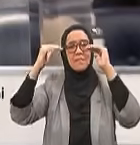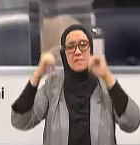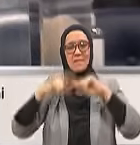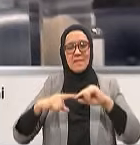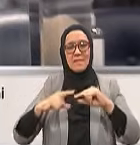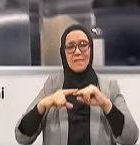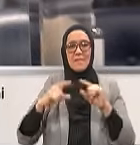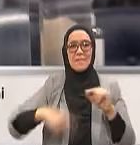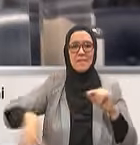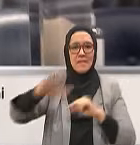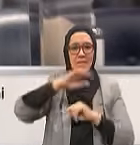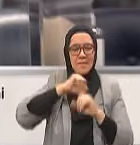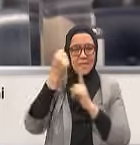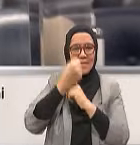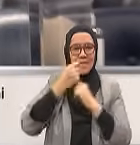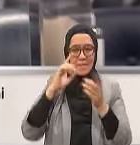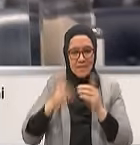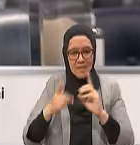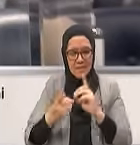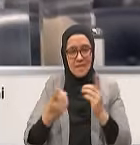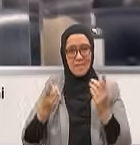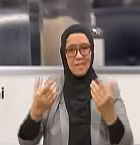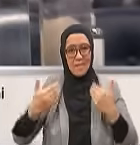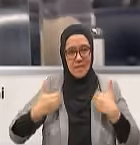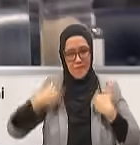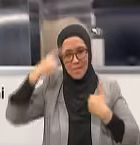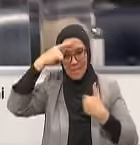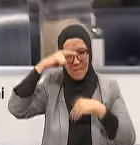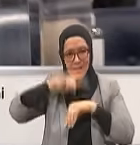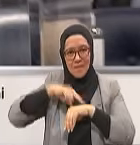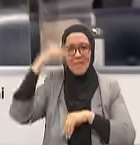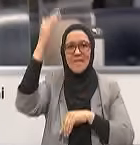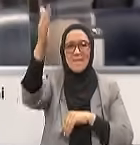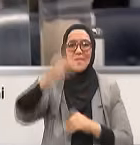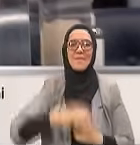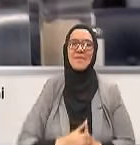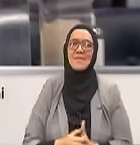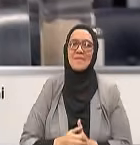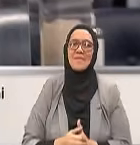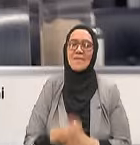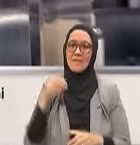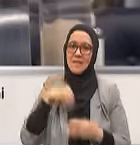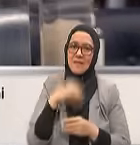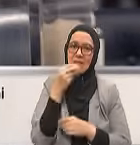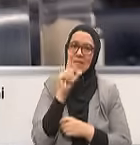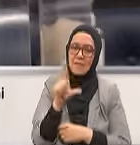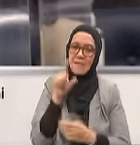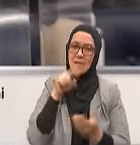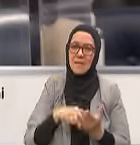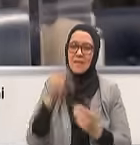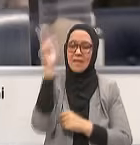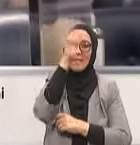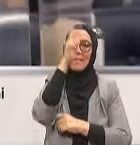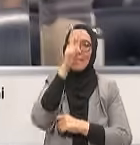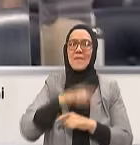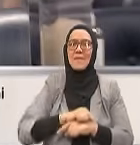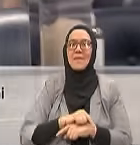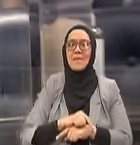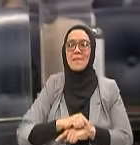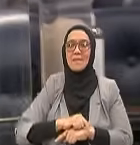sejak masyarakat dalam hal ini kerajaan pelanggan Bell berbagai langkah proaktif